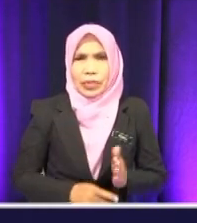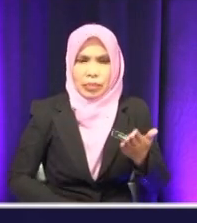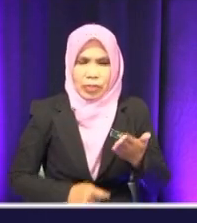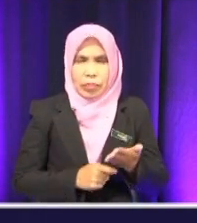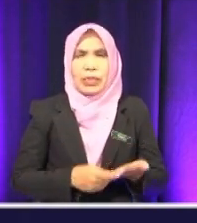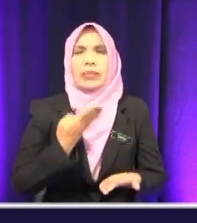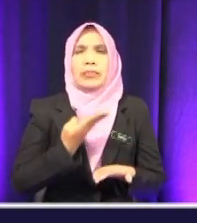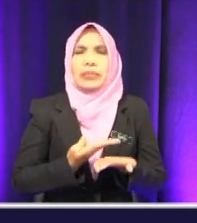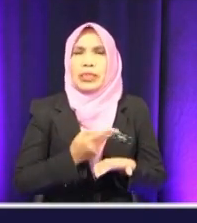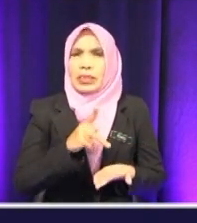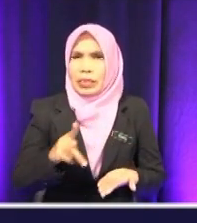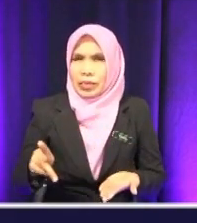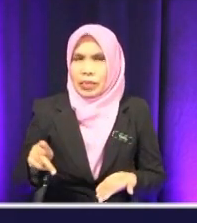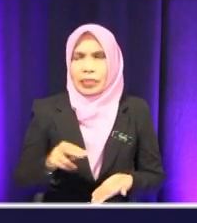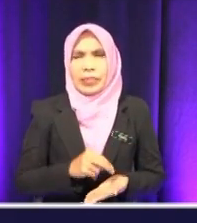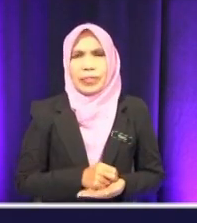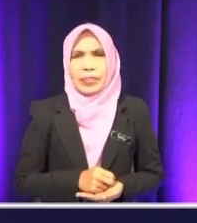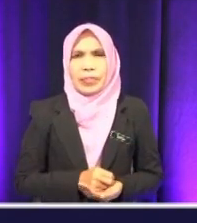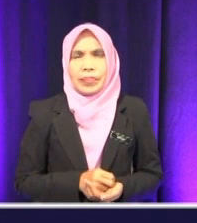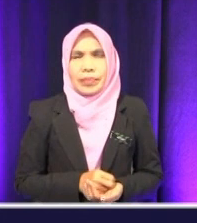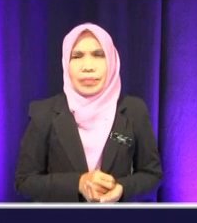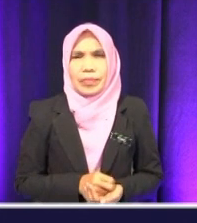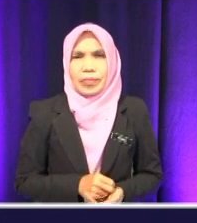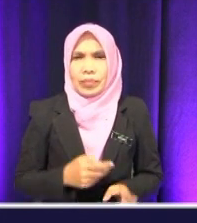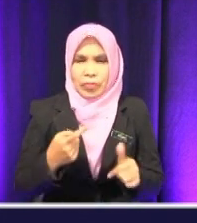Oke pertama general